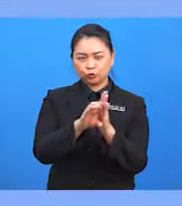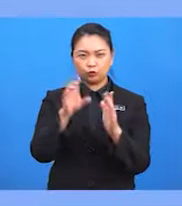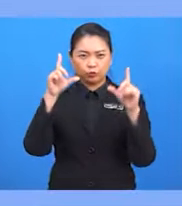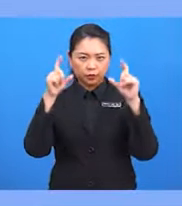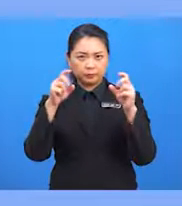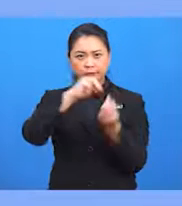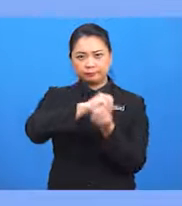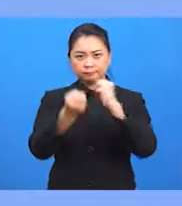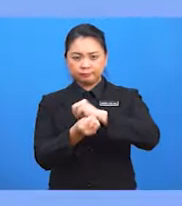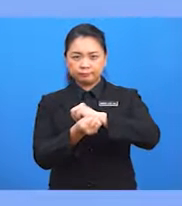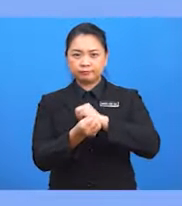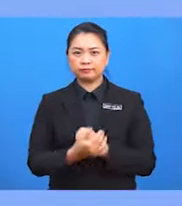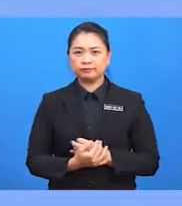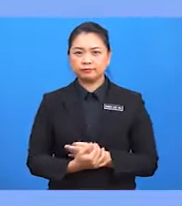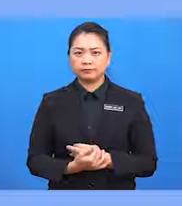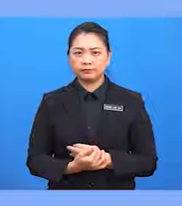yang kreatif.